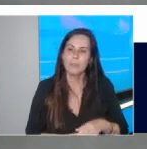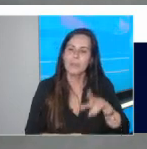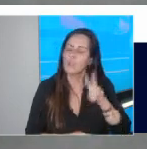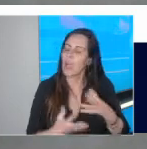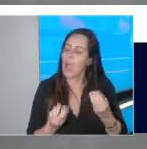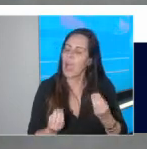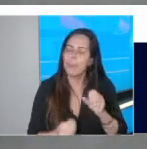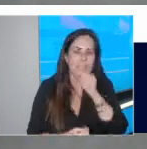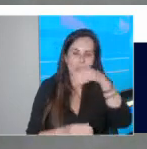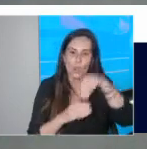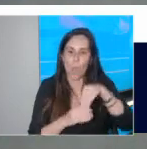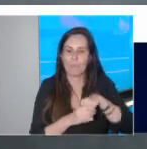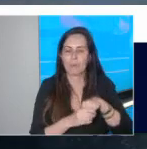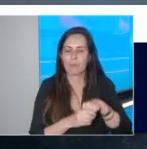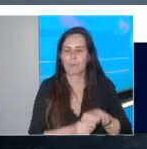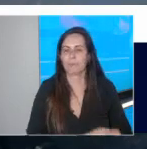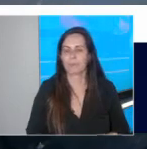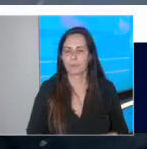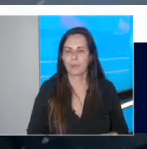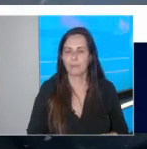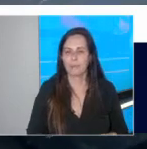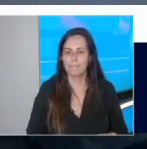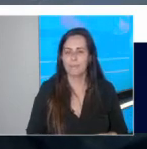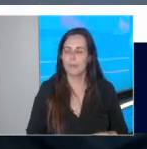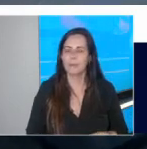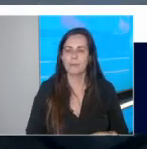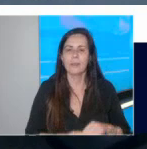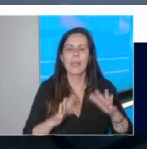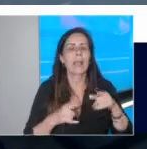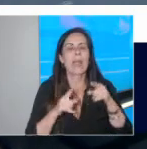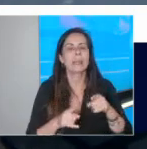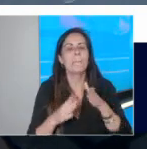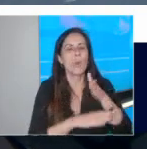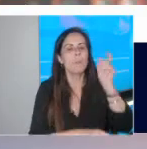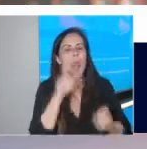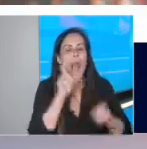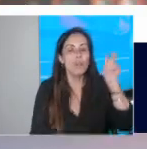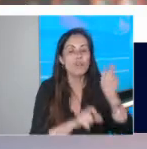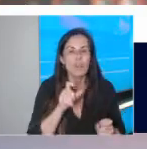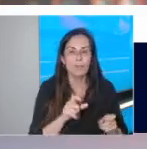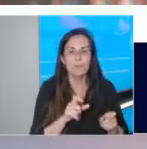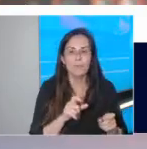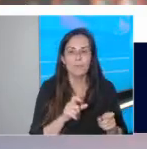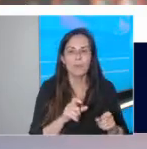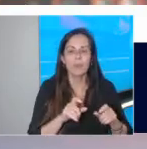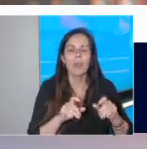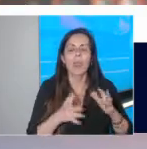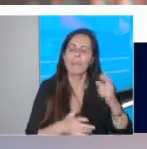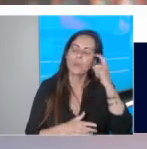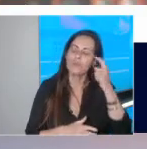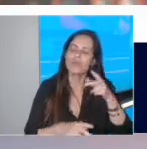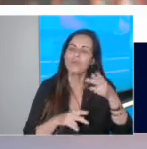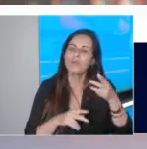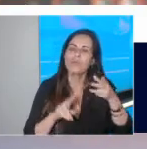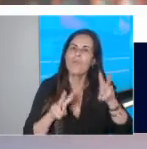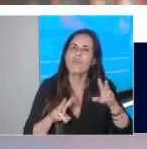יש הרבה מאוד היסטוריה. אז תסביר קצת איך אתם פונים לאנשים, וגם כמה את מעריכה שיש